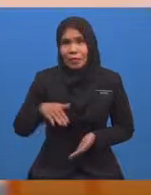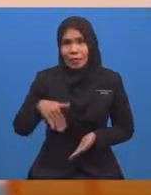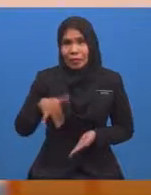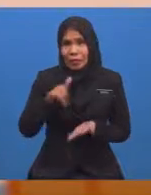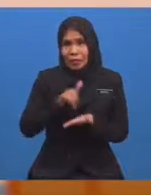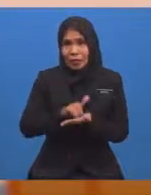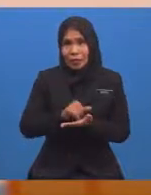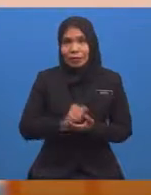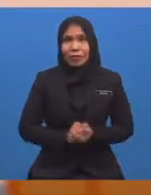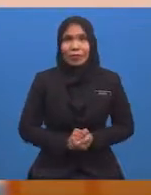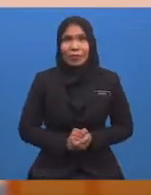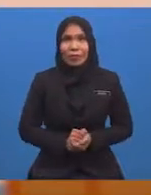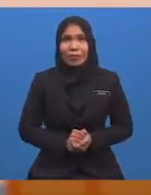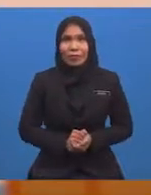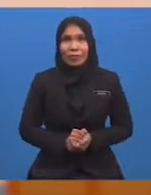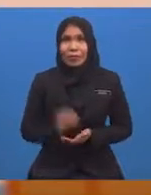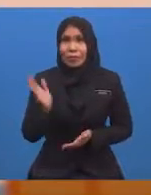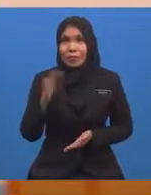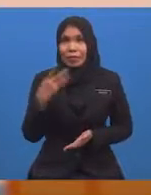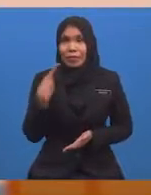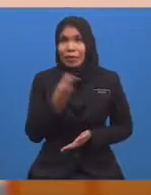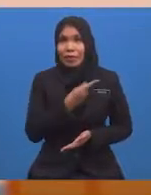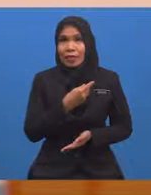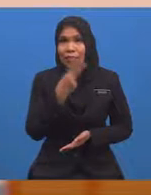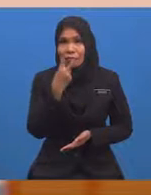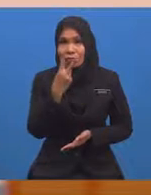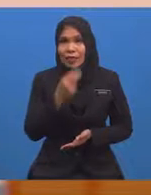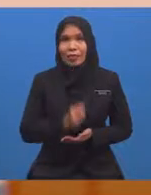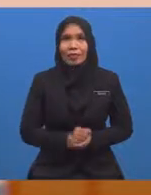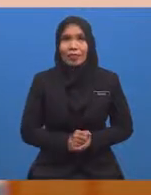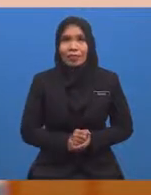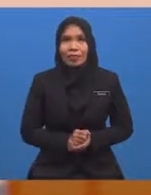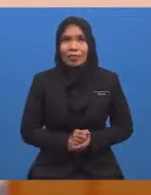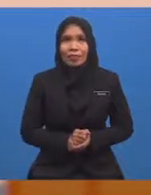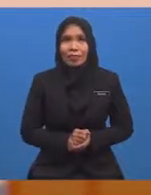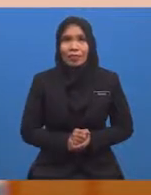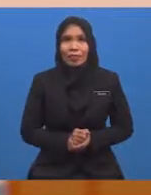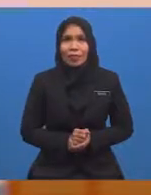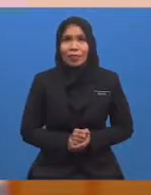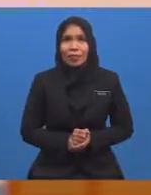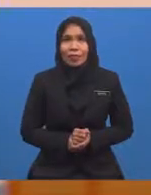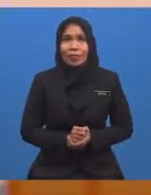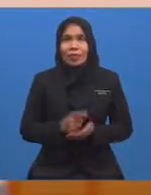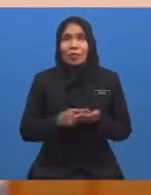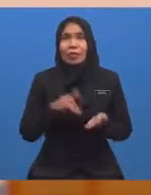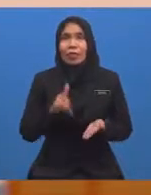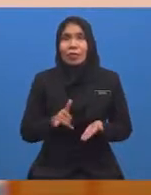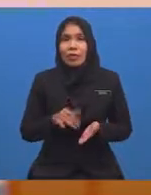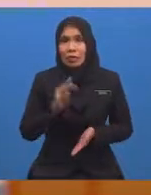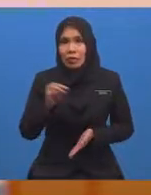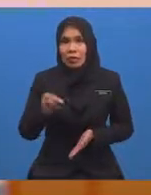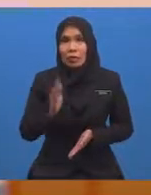itu Mari kita lihat apa yang murid-murid akan belajari